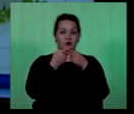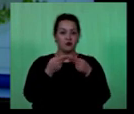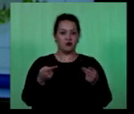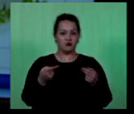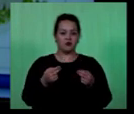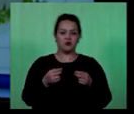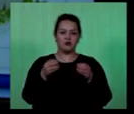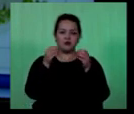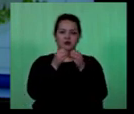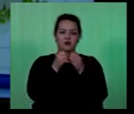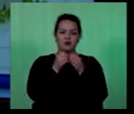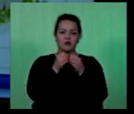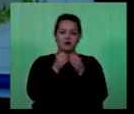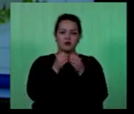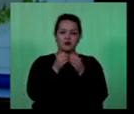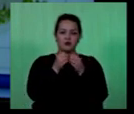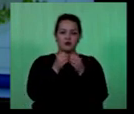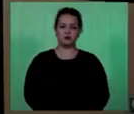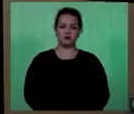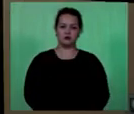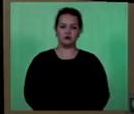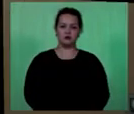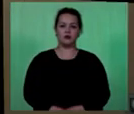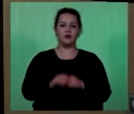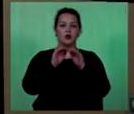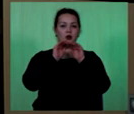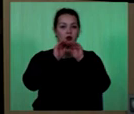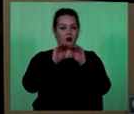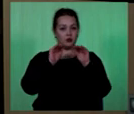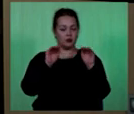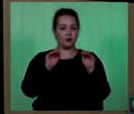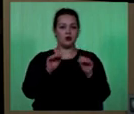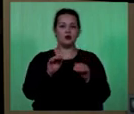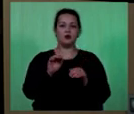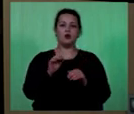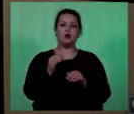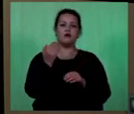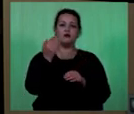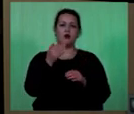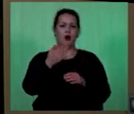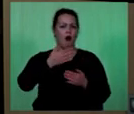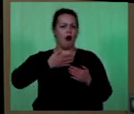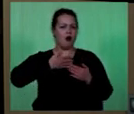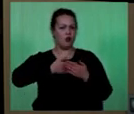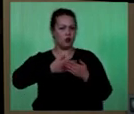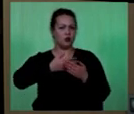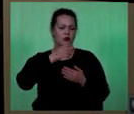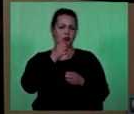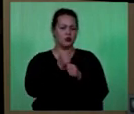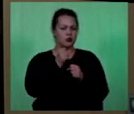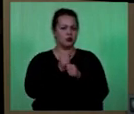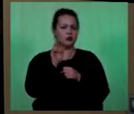десять утят ребята вы активно работали на уроке